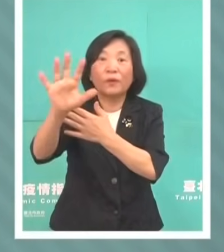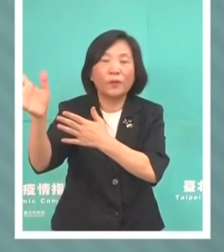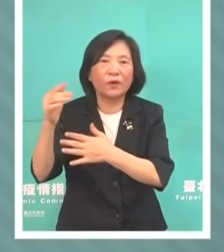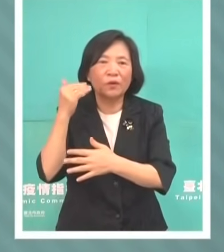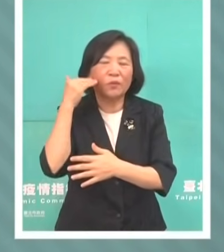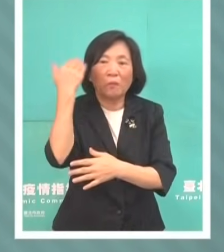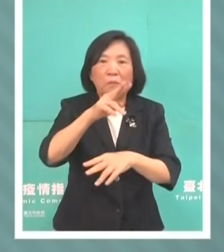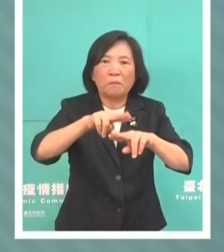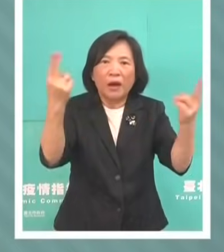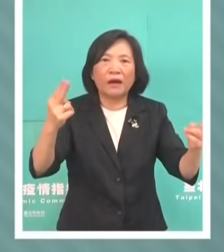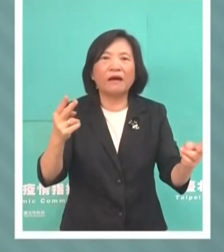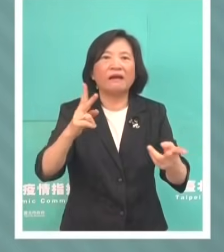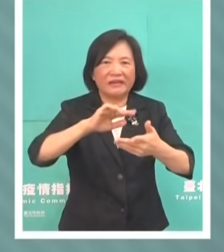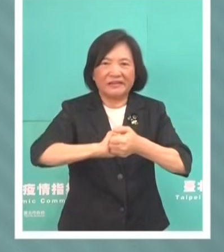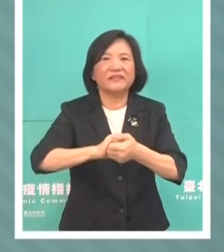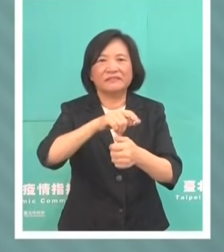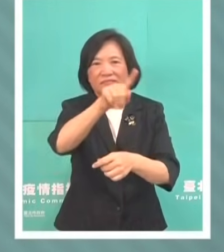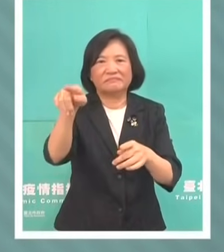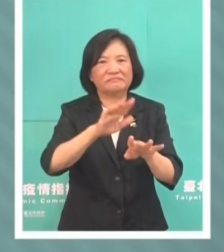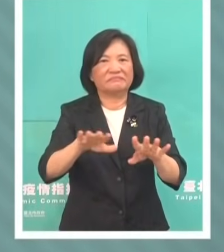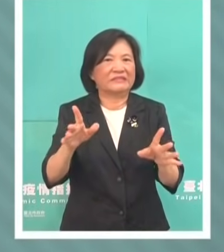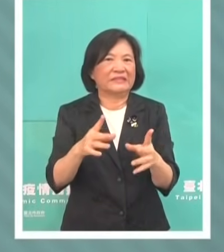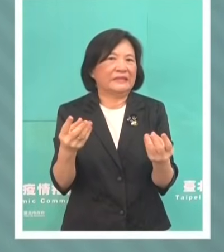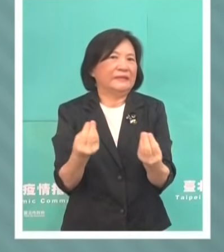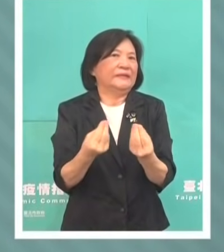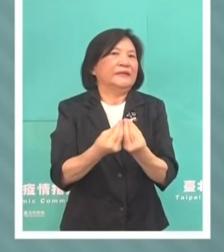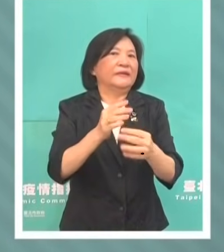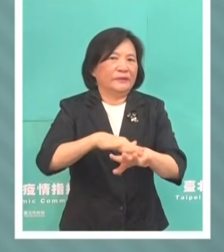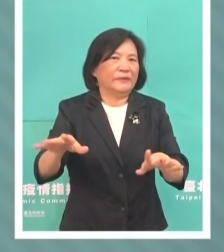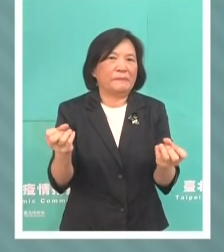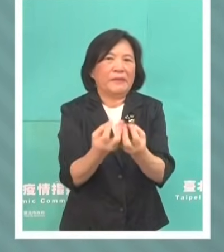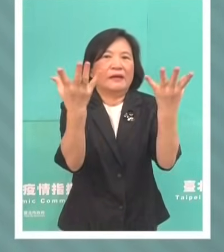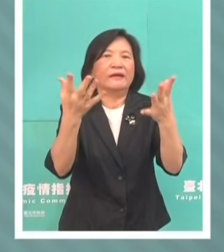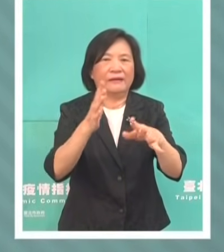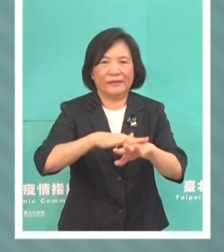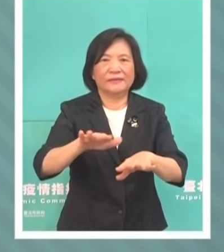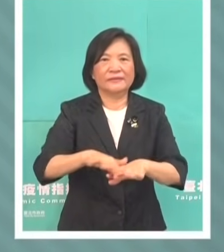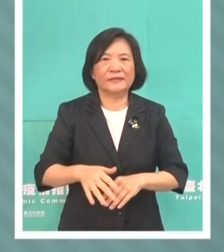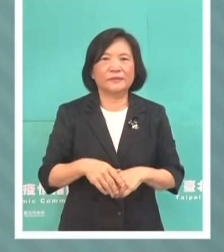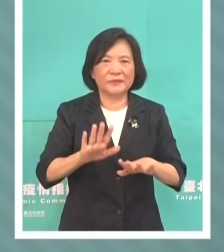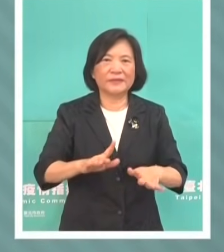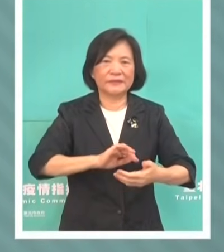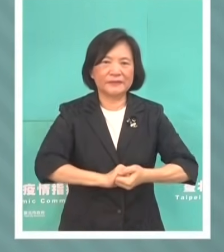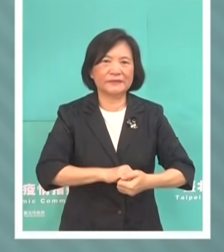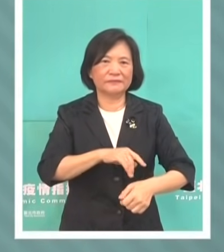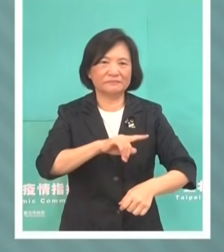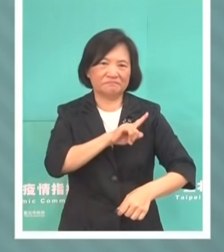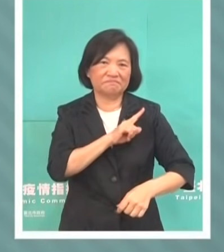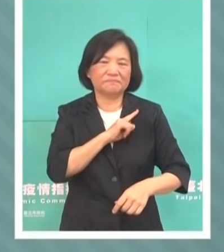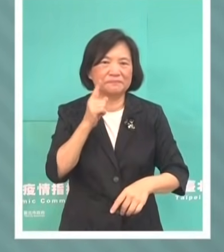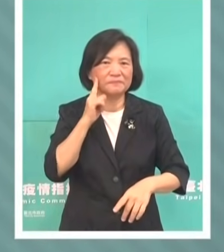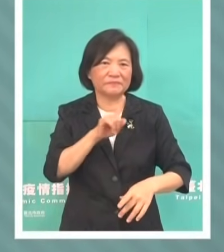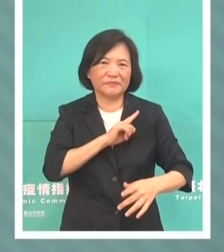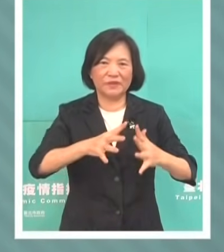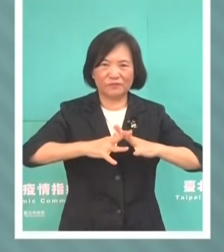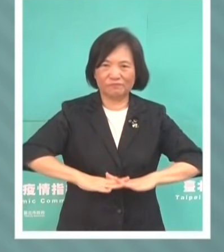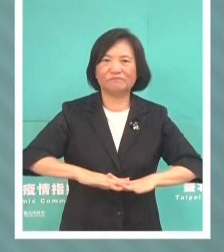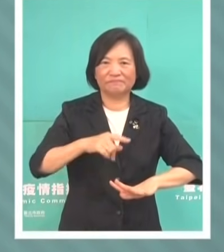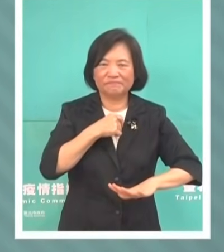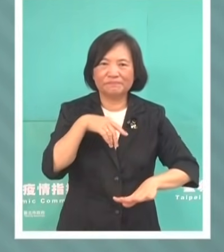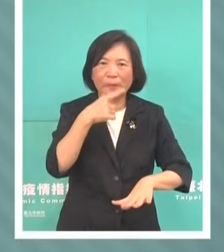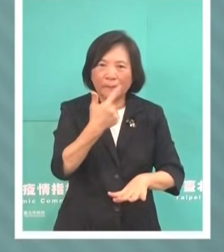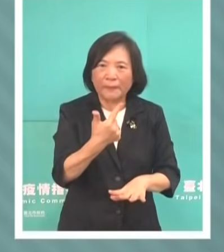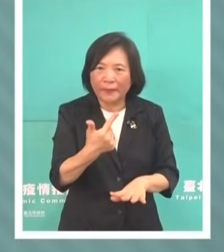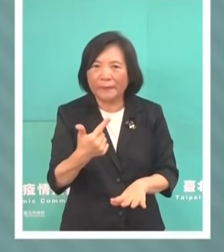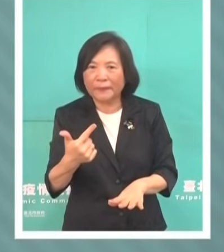瞬间放开都会重新感染了，所以我们还是稳扎稳打，且战且走。那事实上